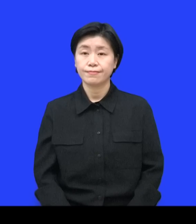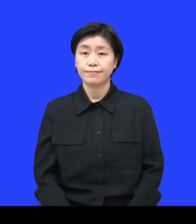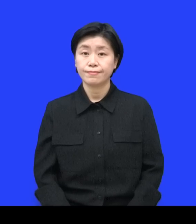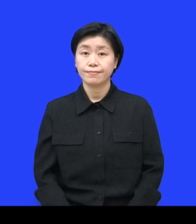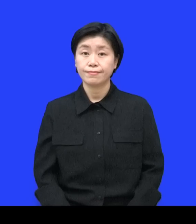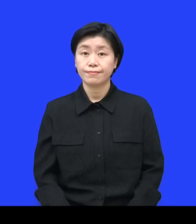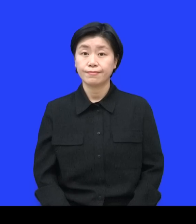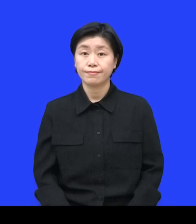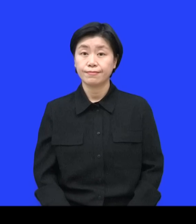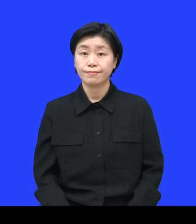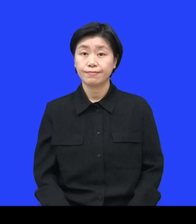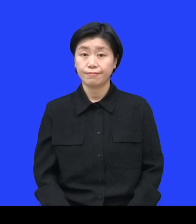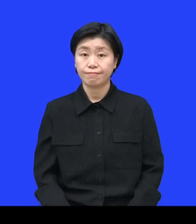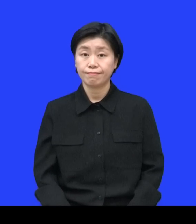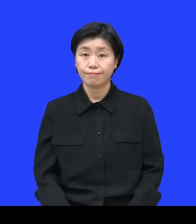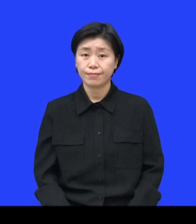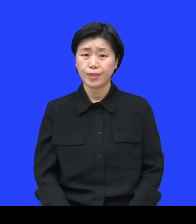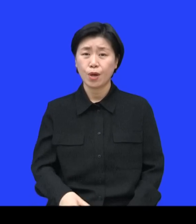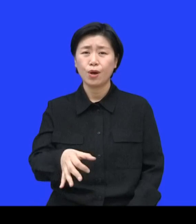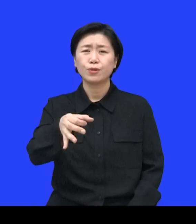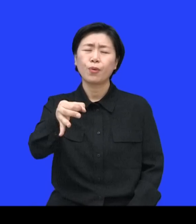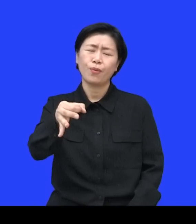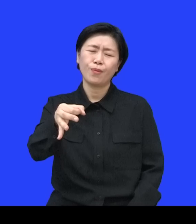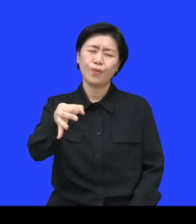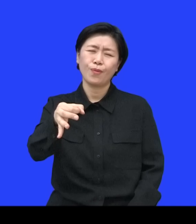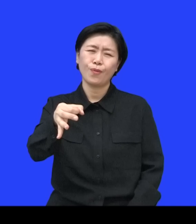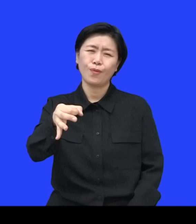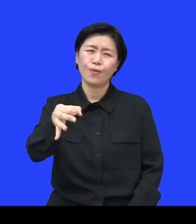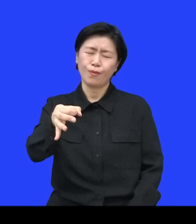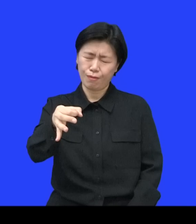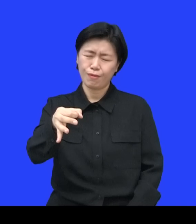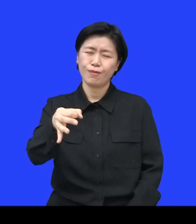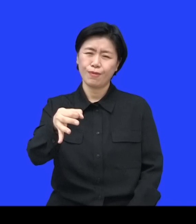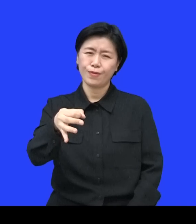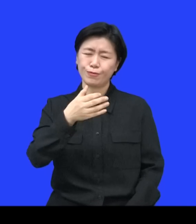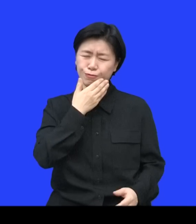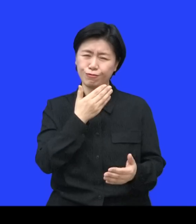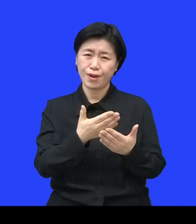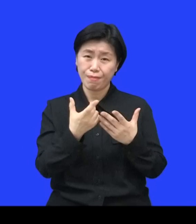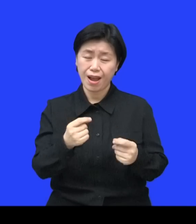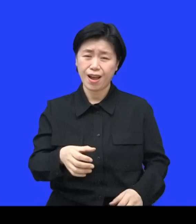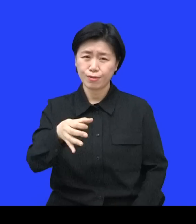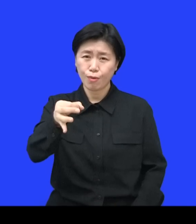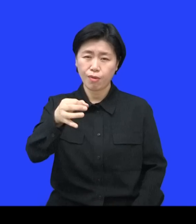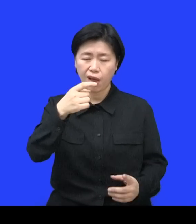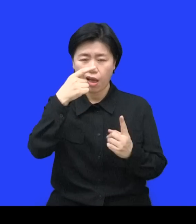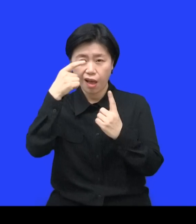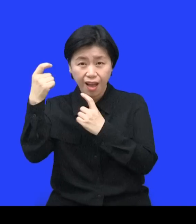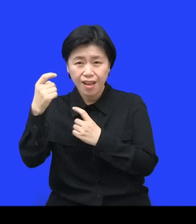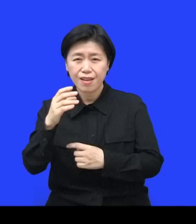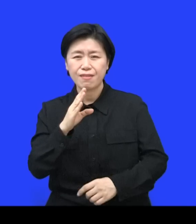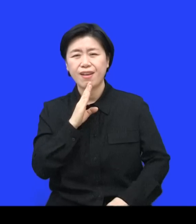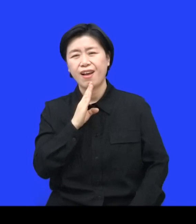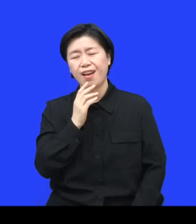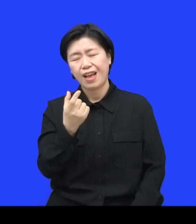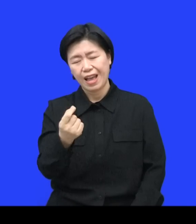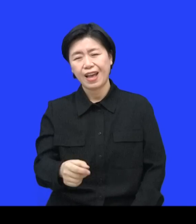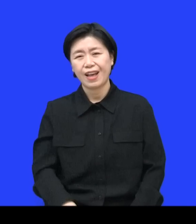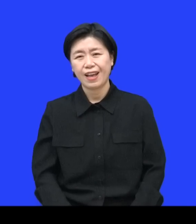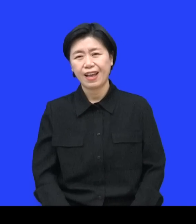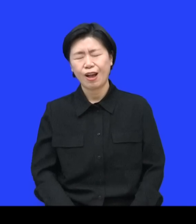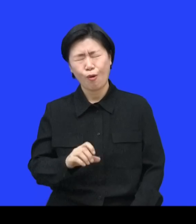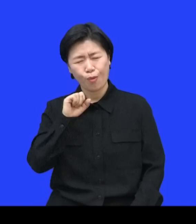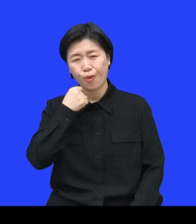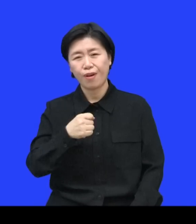사실 이제 모두가 살아갈 때 성인이라면 돈에 대한 결단이에요. 그래요. 돈이냐, 돈에 대한 유혹이 봉사냐. 이거는